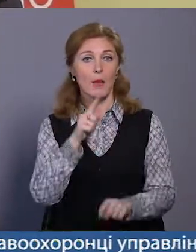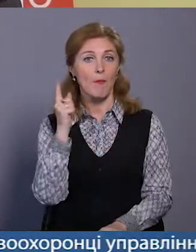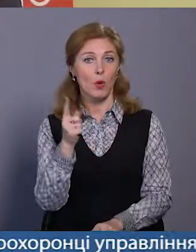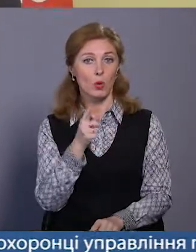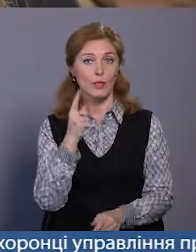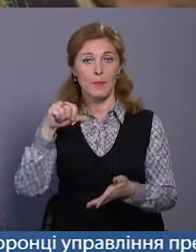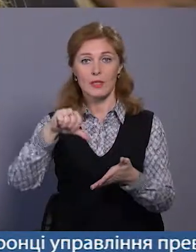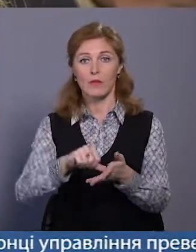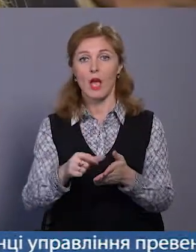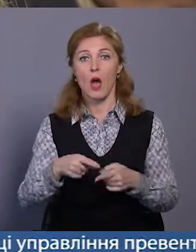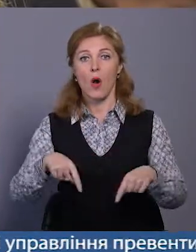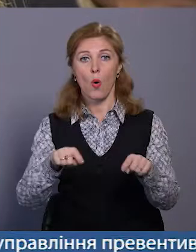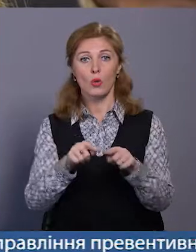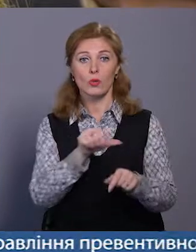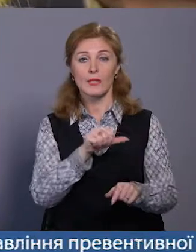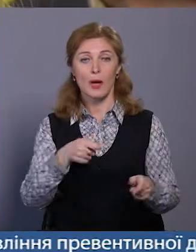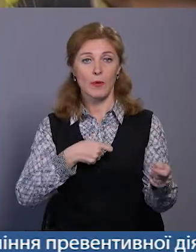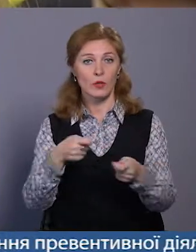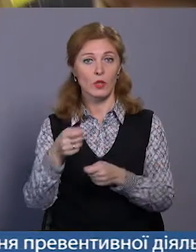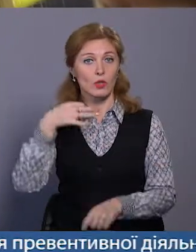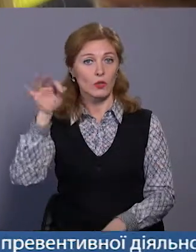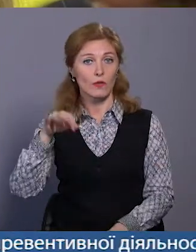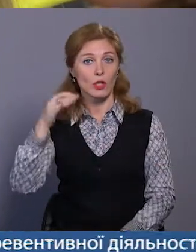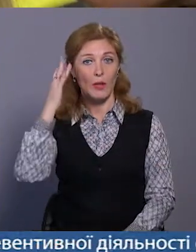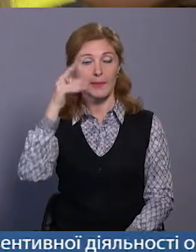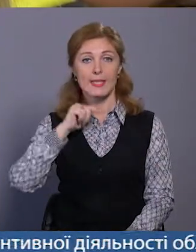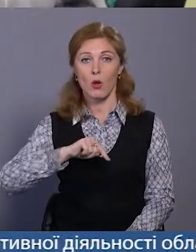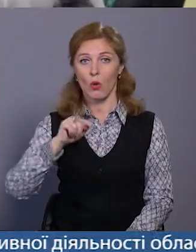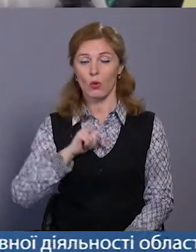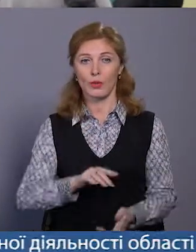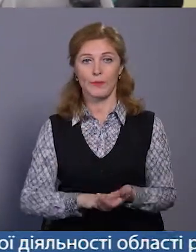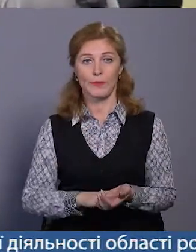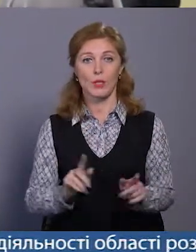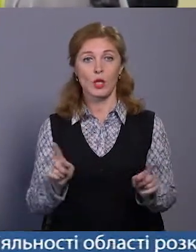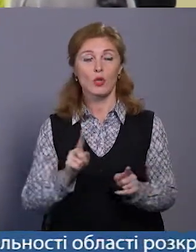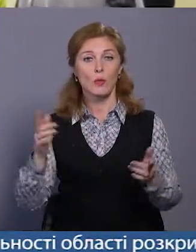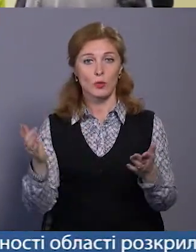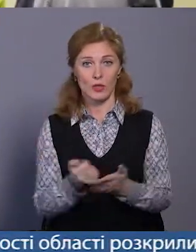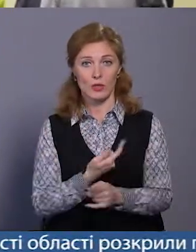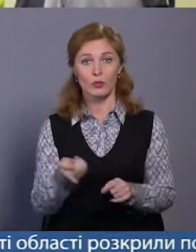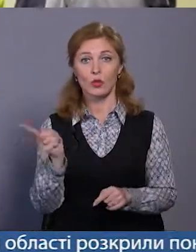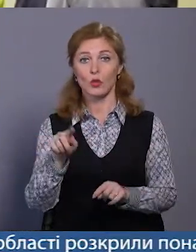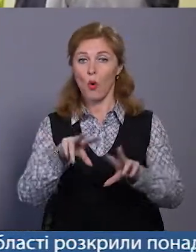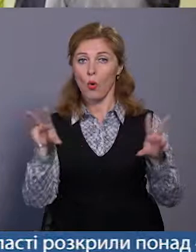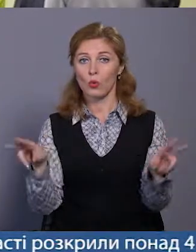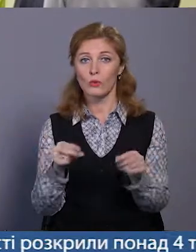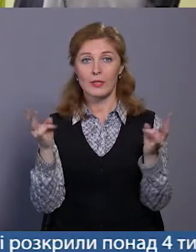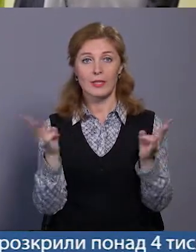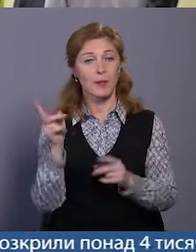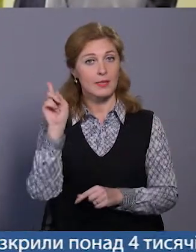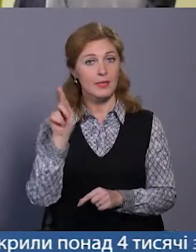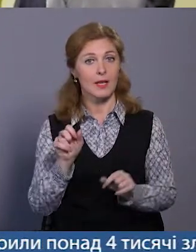представники органів місцевого самоврядування та досвідчені психологи. Для того, щоб досягнути того успіху, до нього треба знати, як